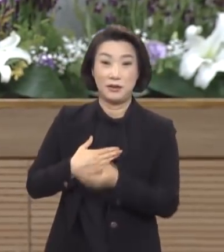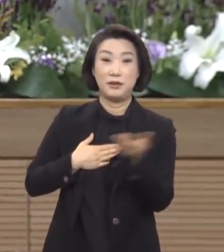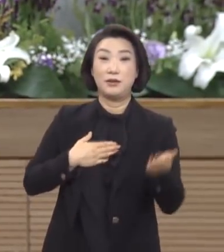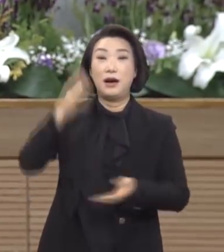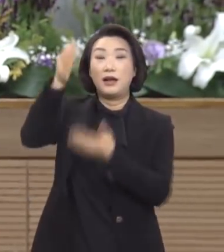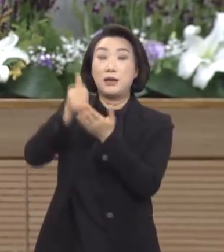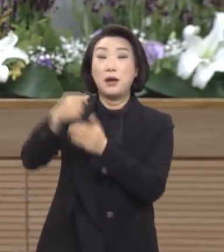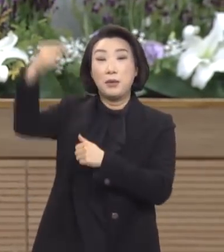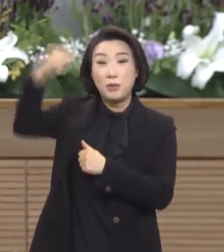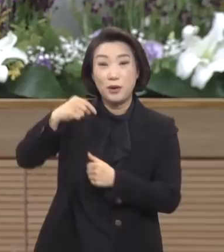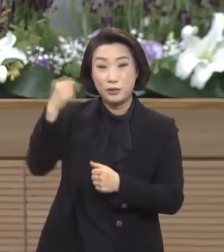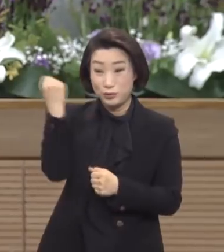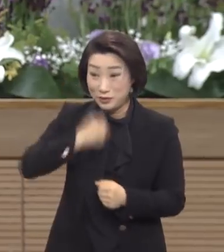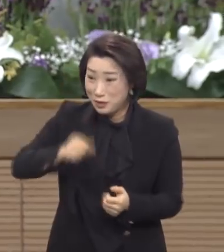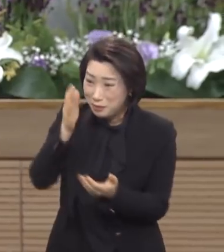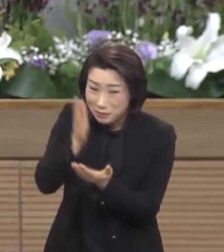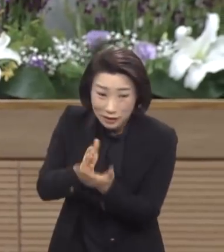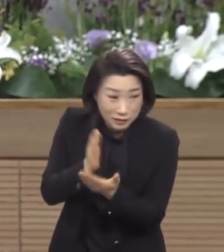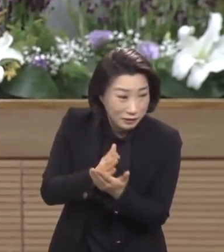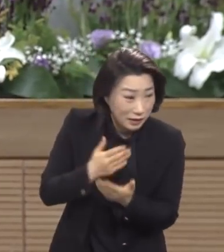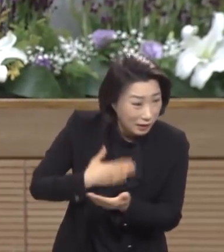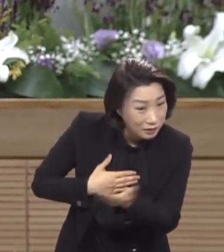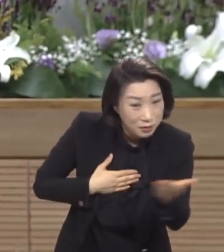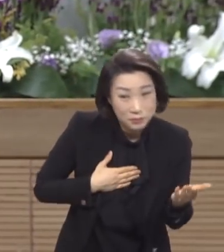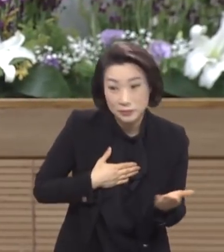하나님의 요구에 도전하지 말고